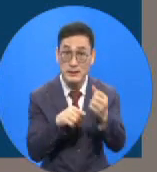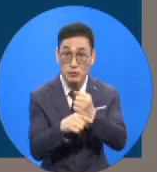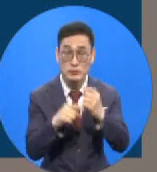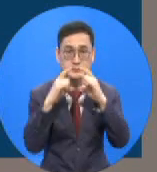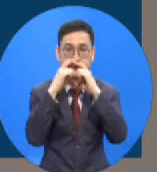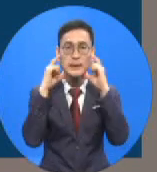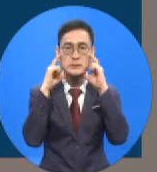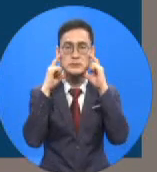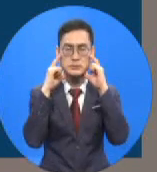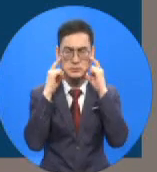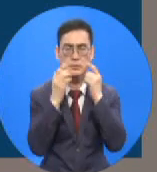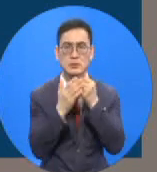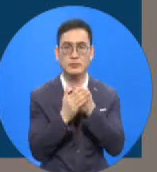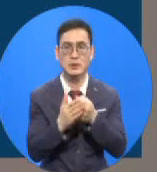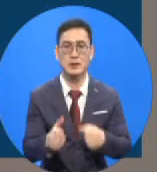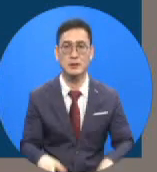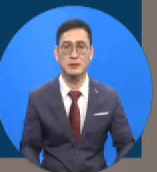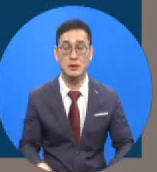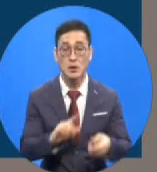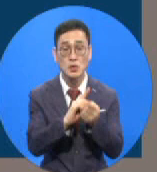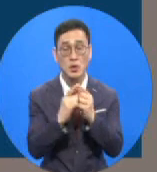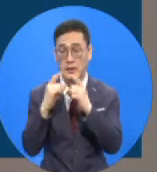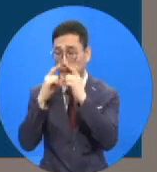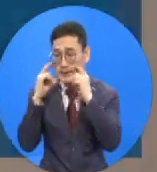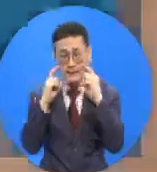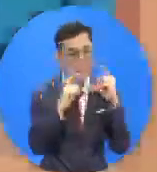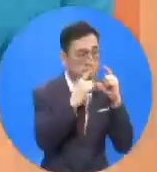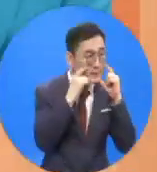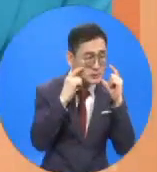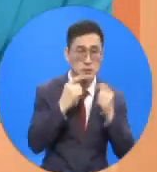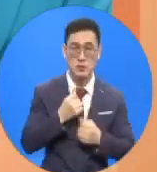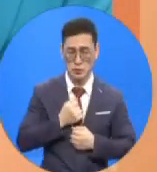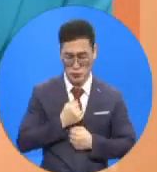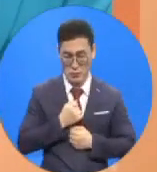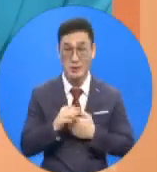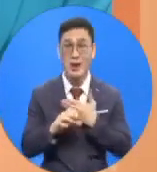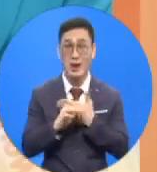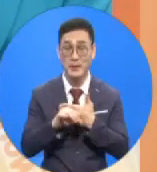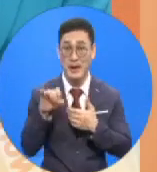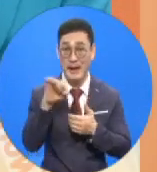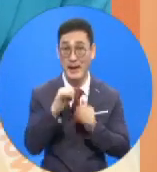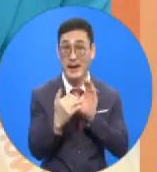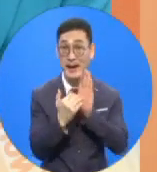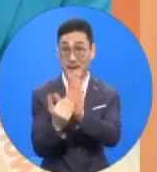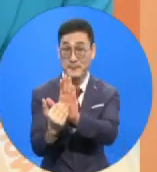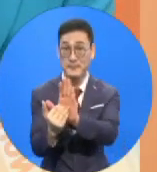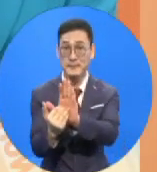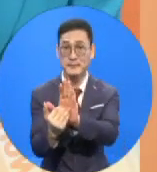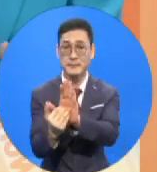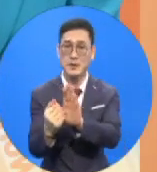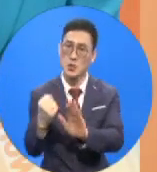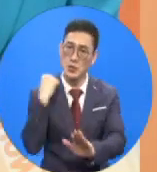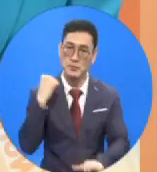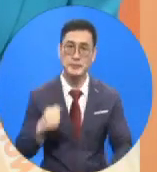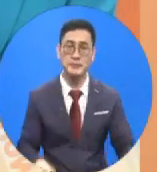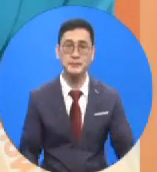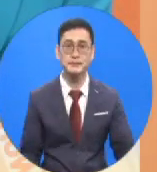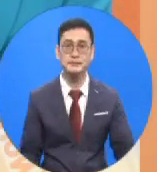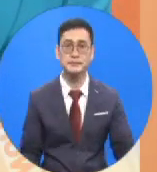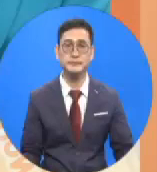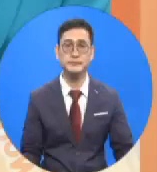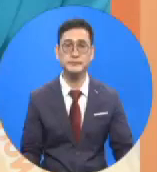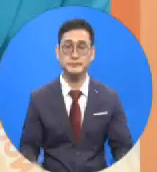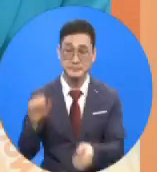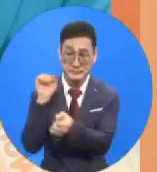요인이 고요 으 어 양쪽이 다 마스크를 쓰시면 감염률이 거야 1.5% 정도 대부분 막을 수 있습니다 하지만 확진 자가 마스크로